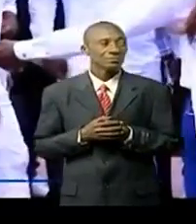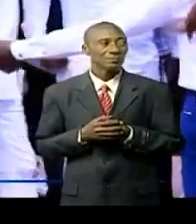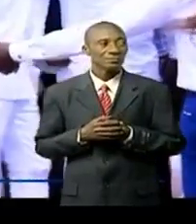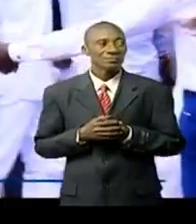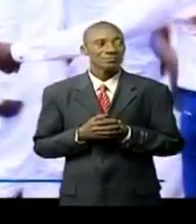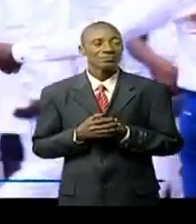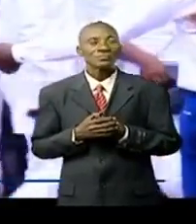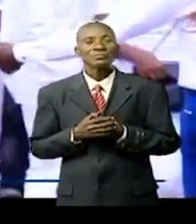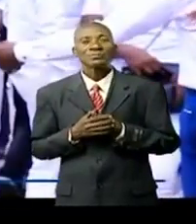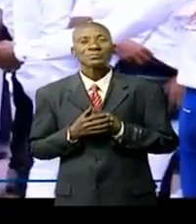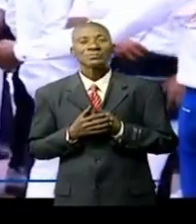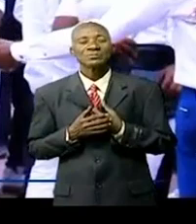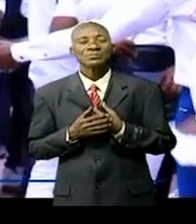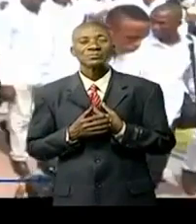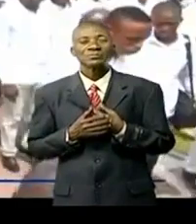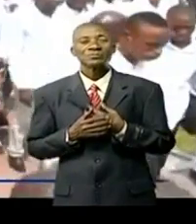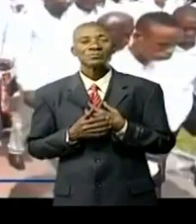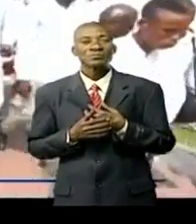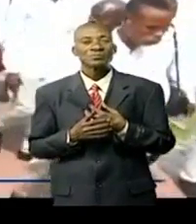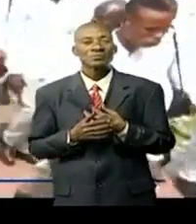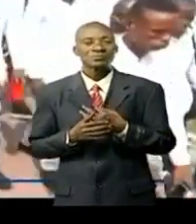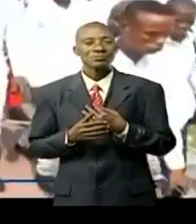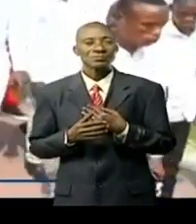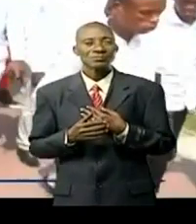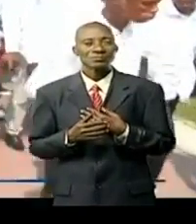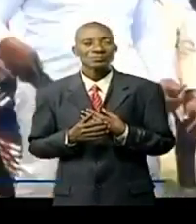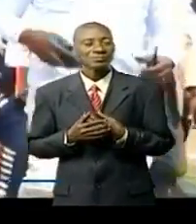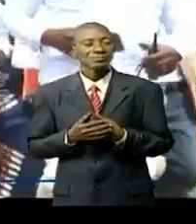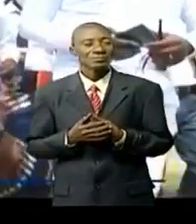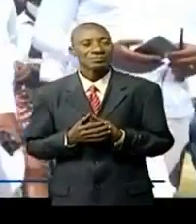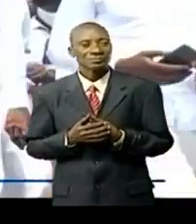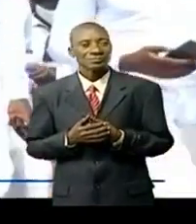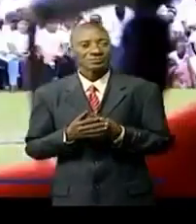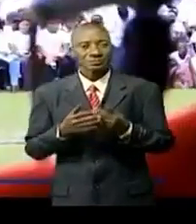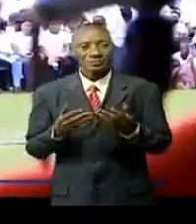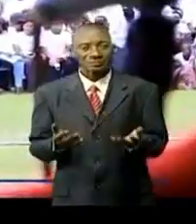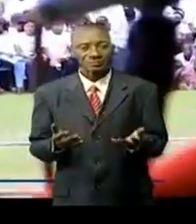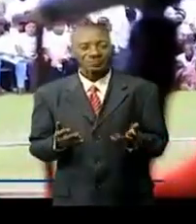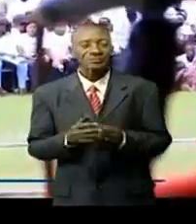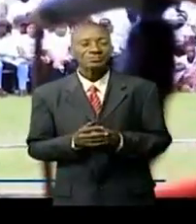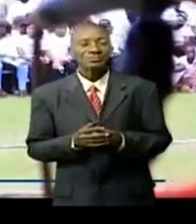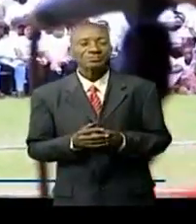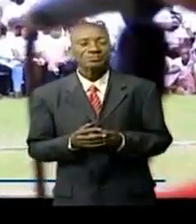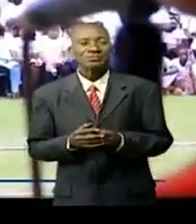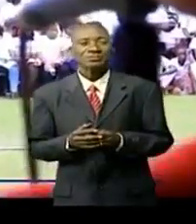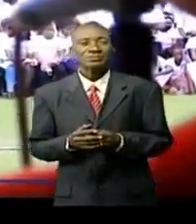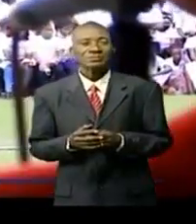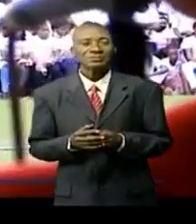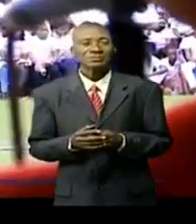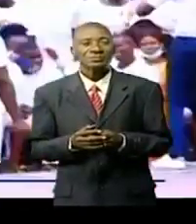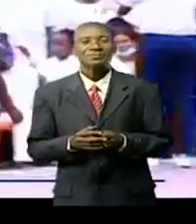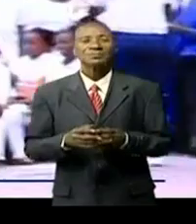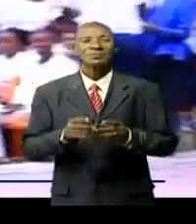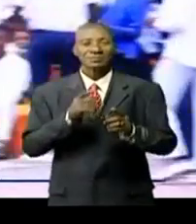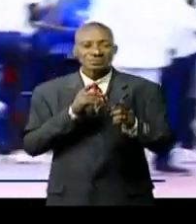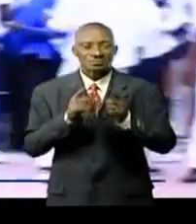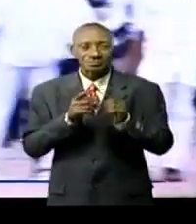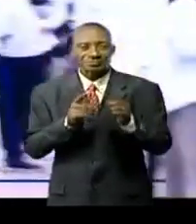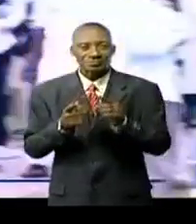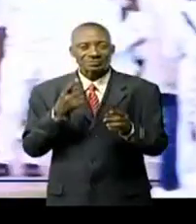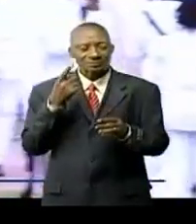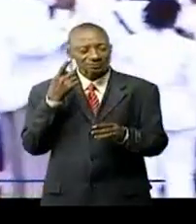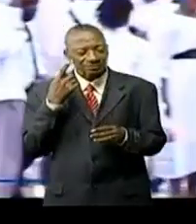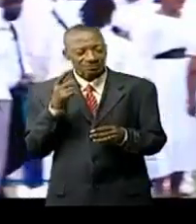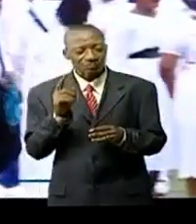de plomb, les leaders de jeunes de toutes tendances confondues ont répondu massivement à l'appel du président national de la jeunesse congolaise